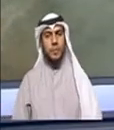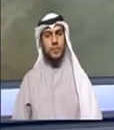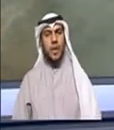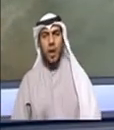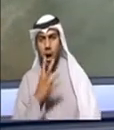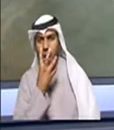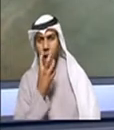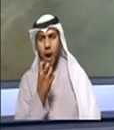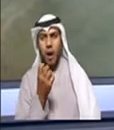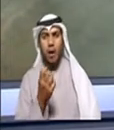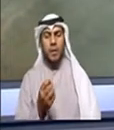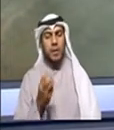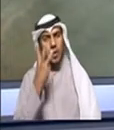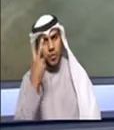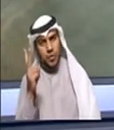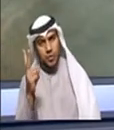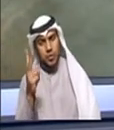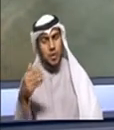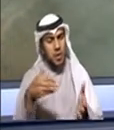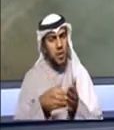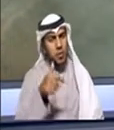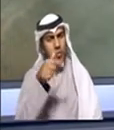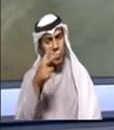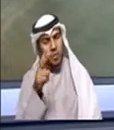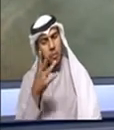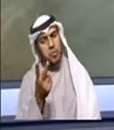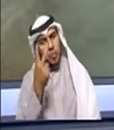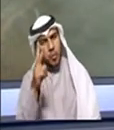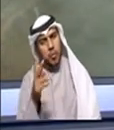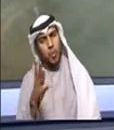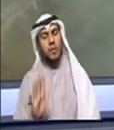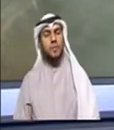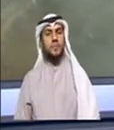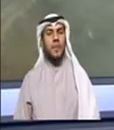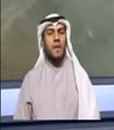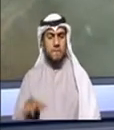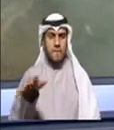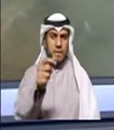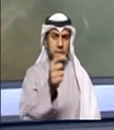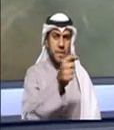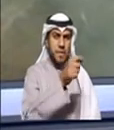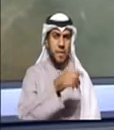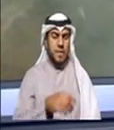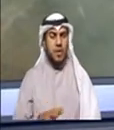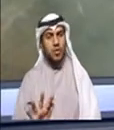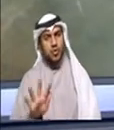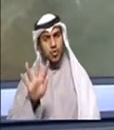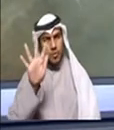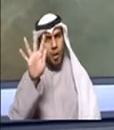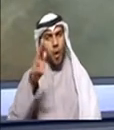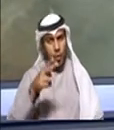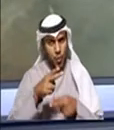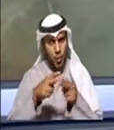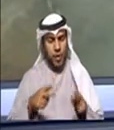بوجه عام راح تتراوح ما بين الثلاثه وعشرين الى سته وعشرين قد تصل الى سبعه وعشرين درجه مائويه في بعض المناطق خاصه العبد الله شمال الكويت